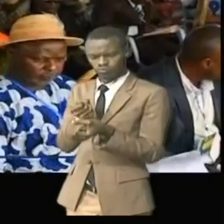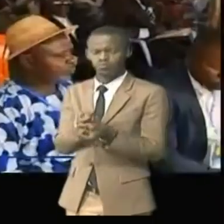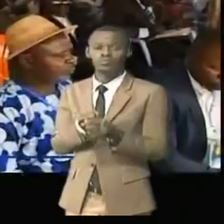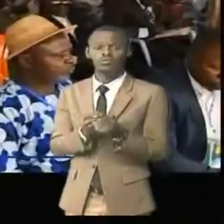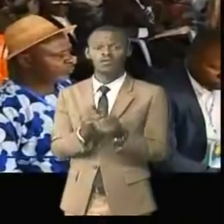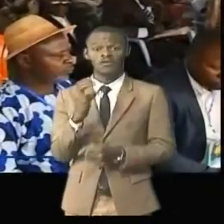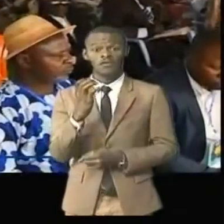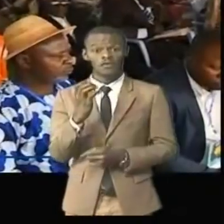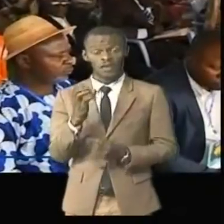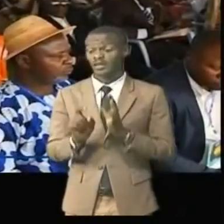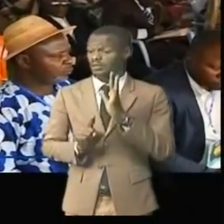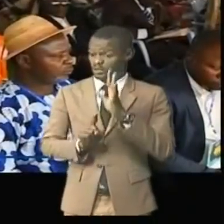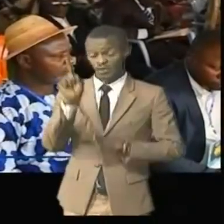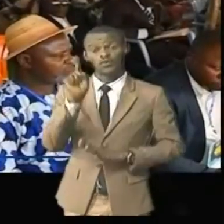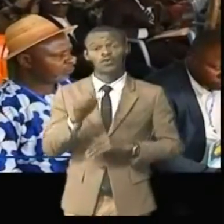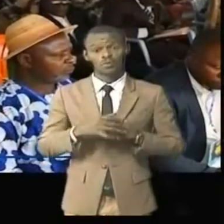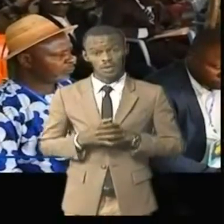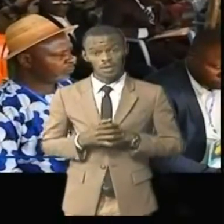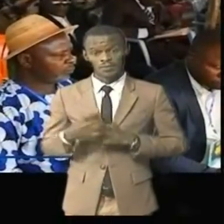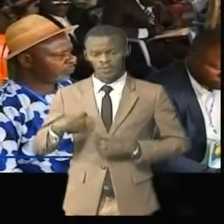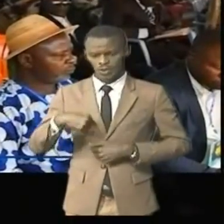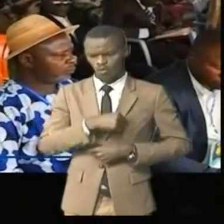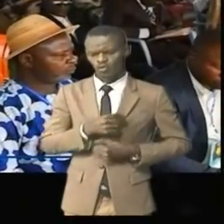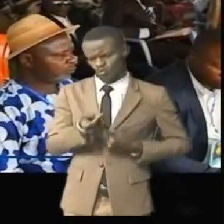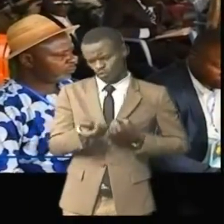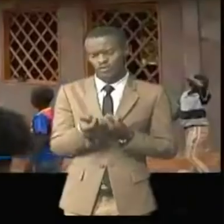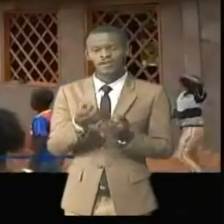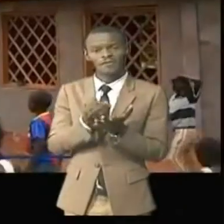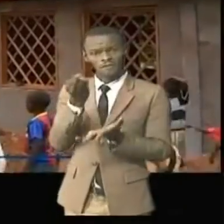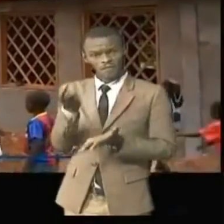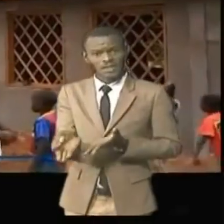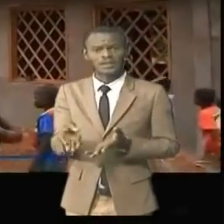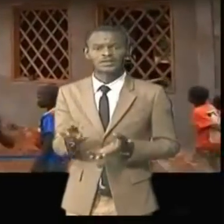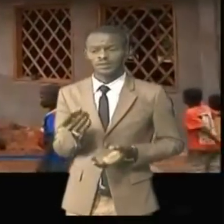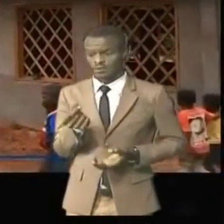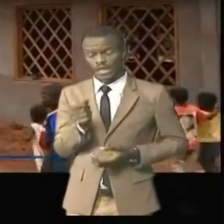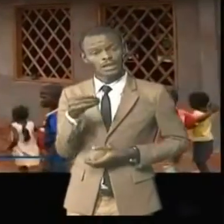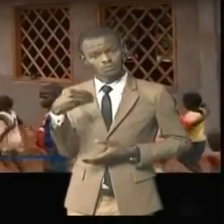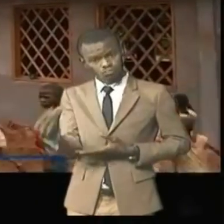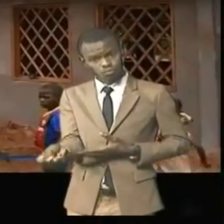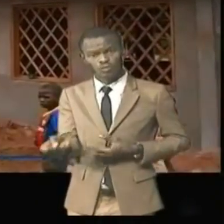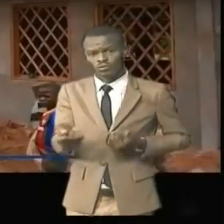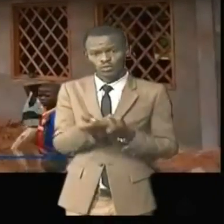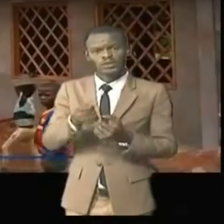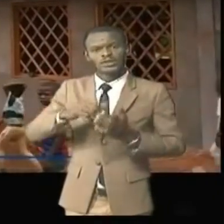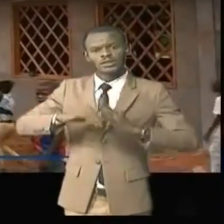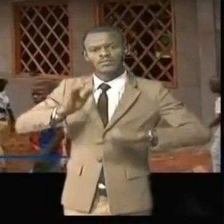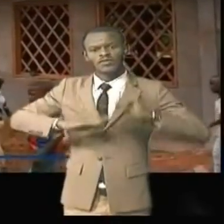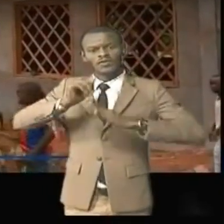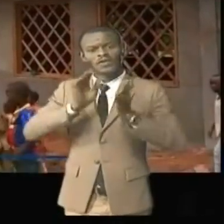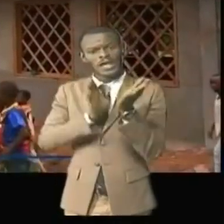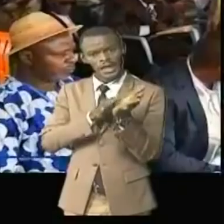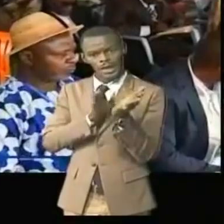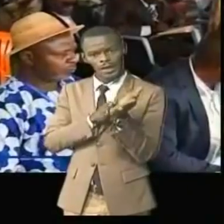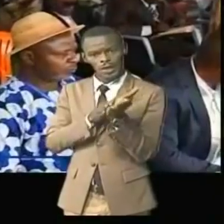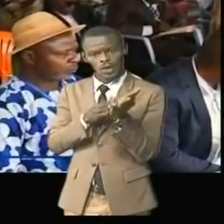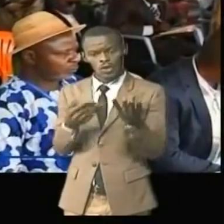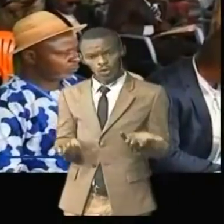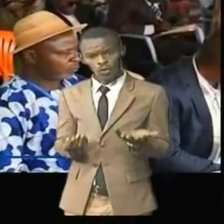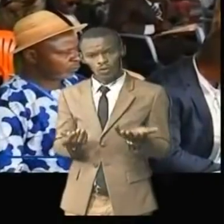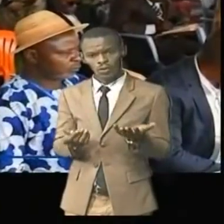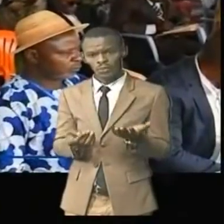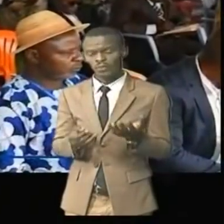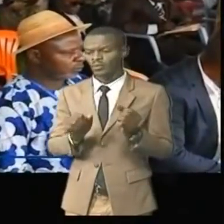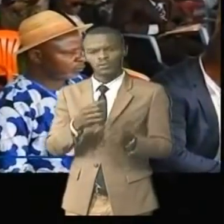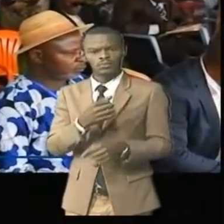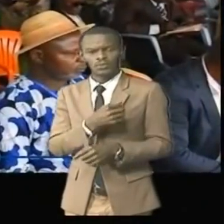abris. Et nous avons également financé la construction d'une école, de 4 salles de classe, 1 bureau de maître et 2 blocs